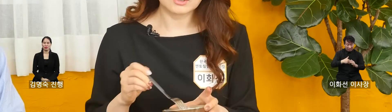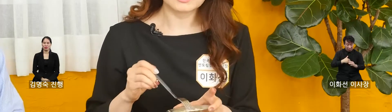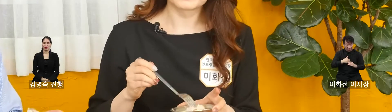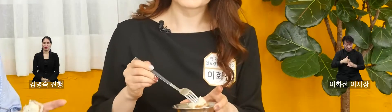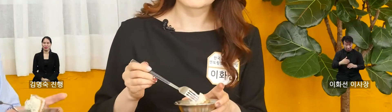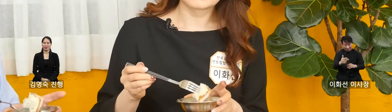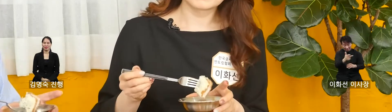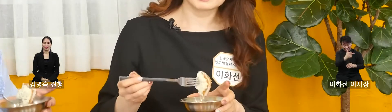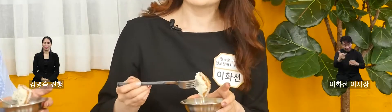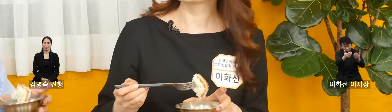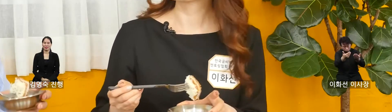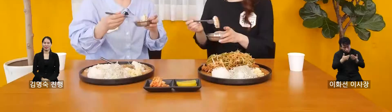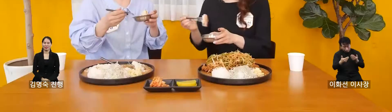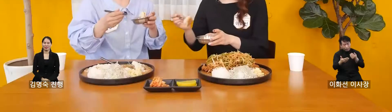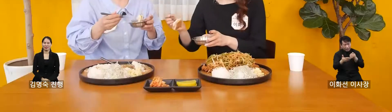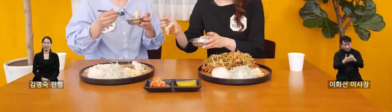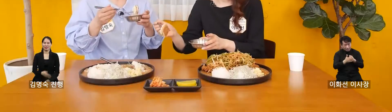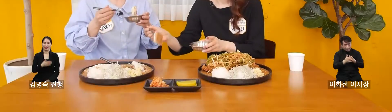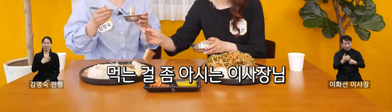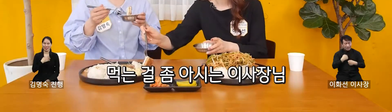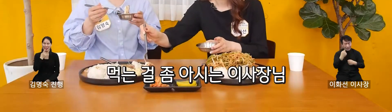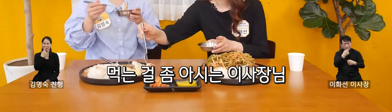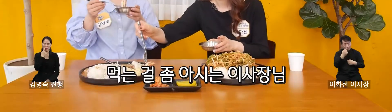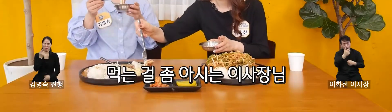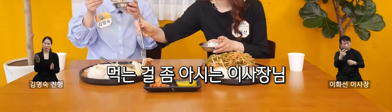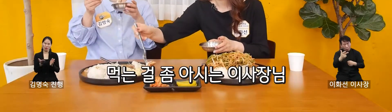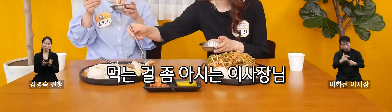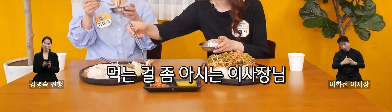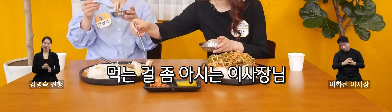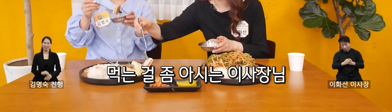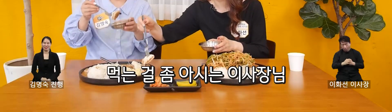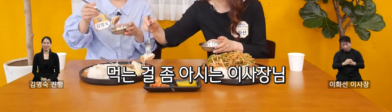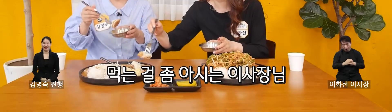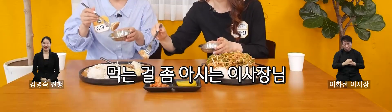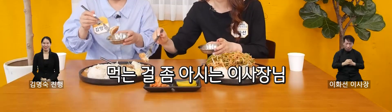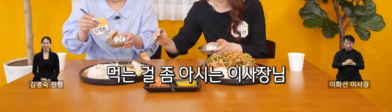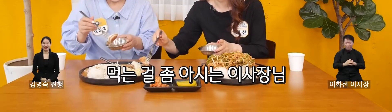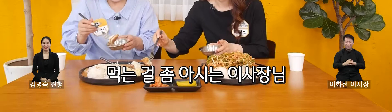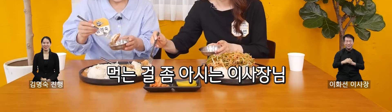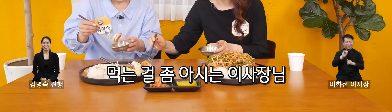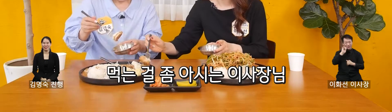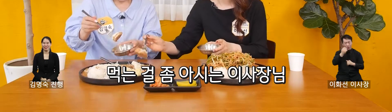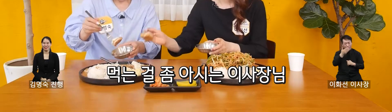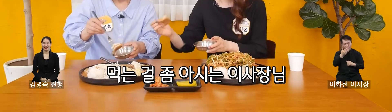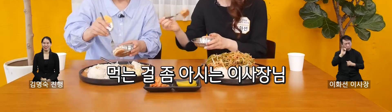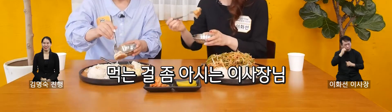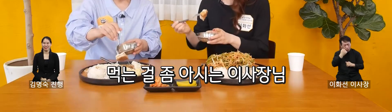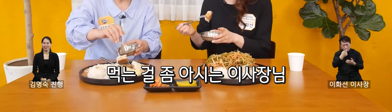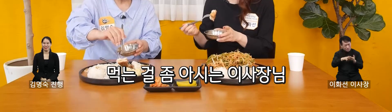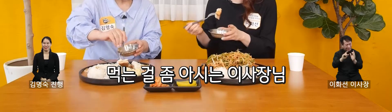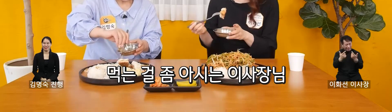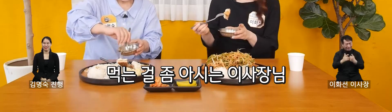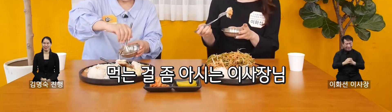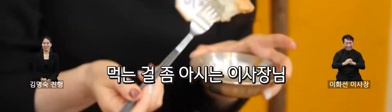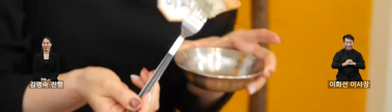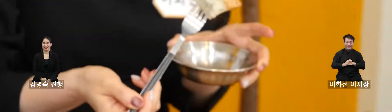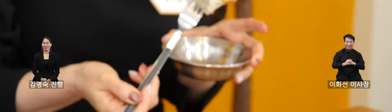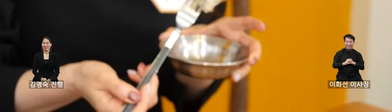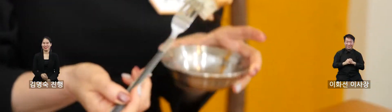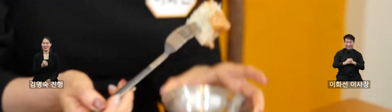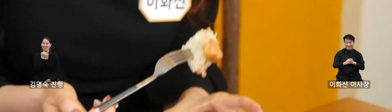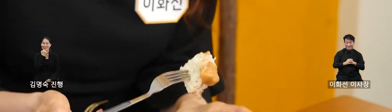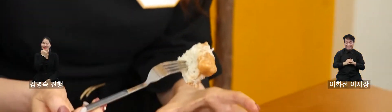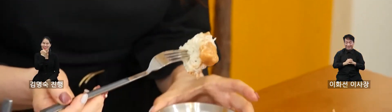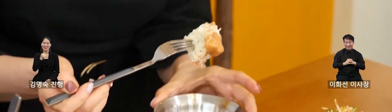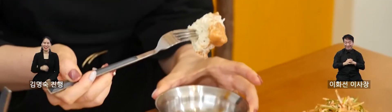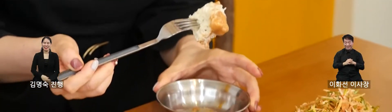썰어주셔서 제 입 생각해가지고 제 소스 이렇게 묻혀서 먹어야 되거든요. 이거 한 입에. 아유 이게